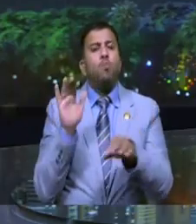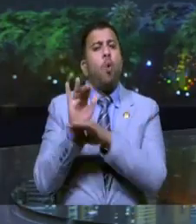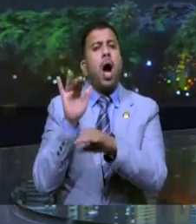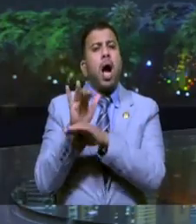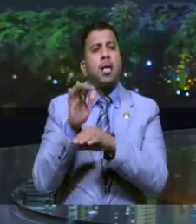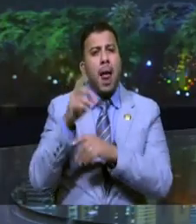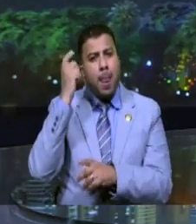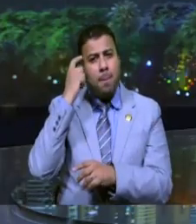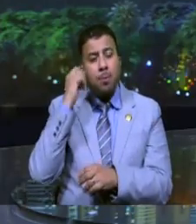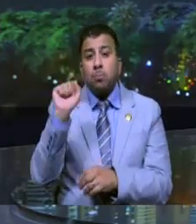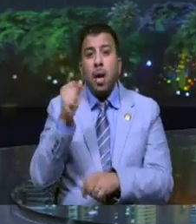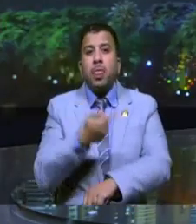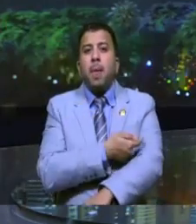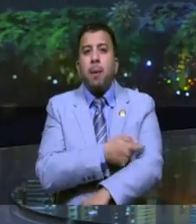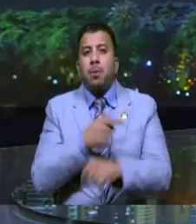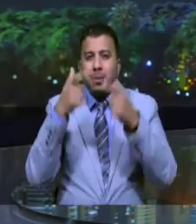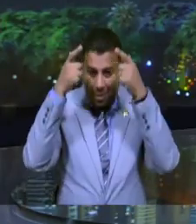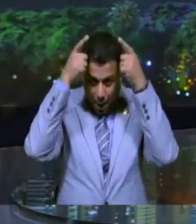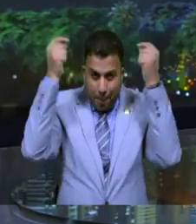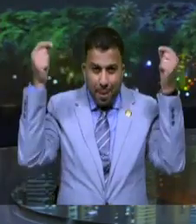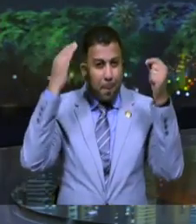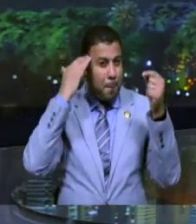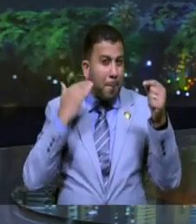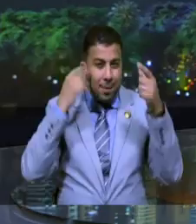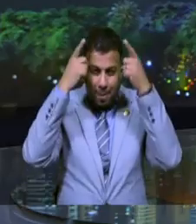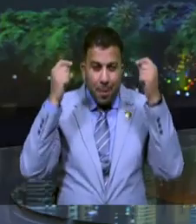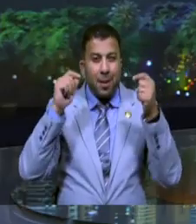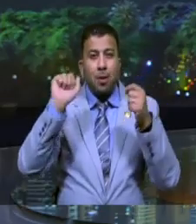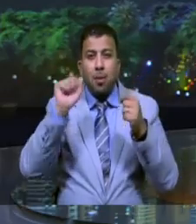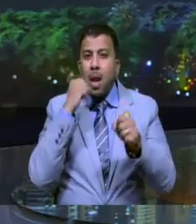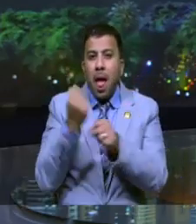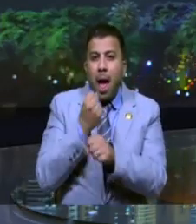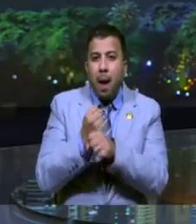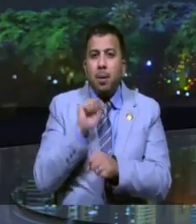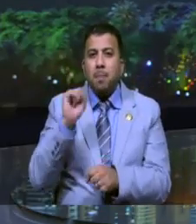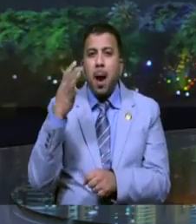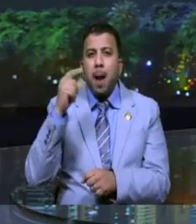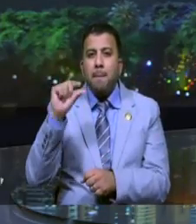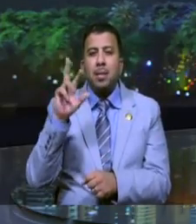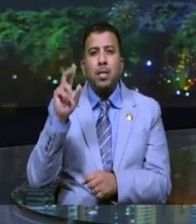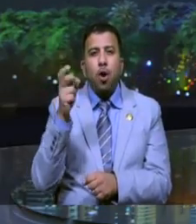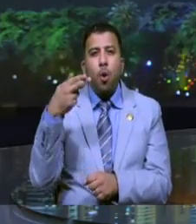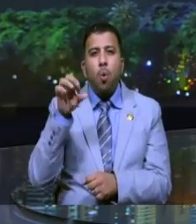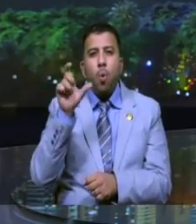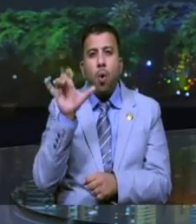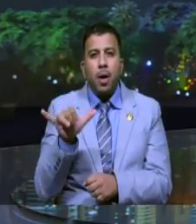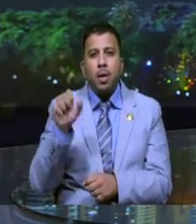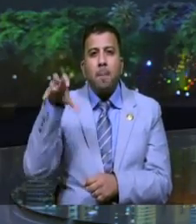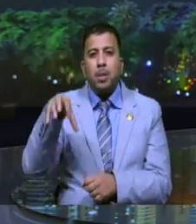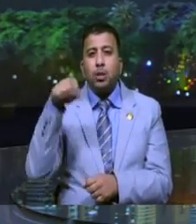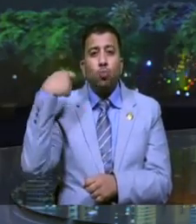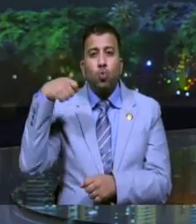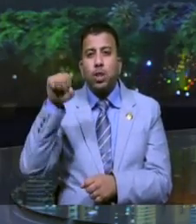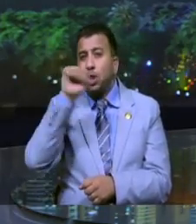ندوة علمية للكادر الطبي والتمريضي العاملين بحضور محمد عبد الله الزرعوني مدير منطقة الشارقة